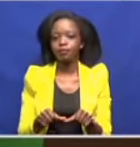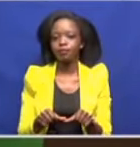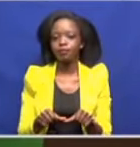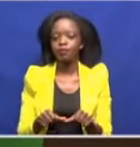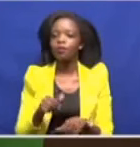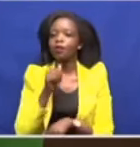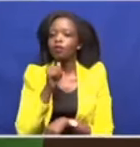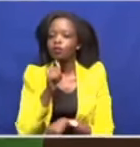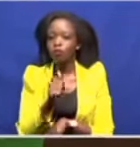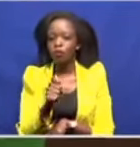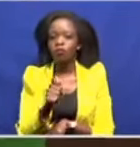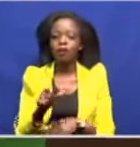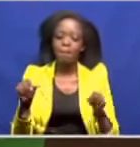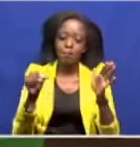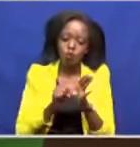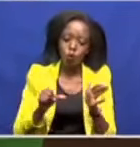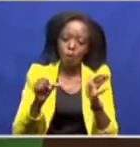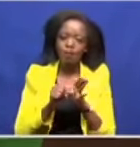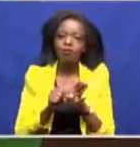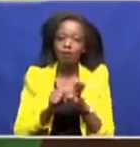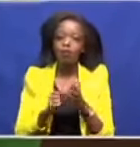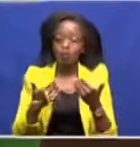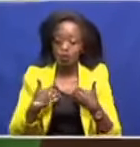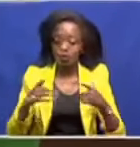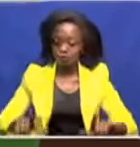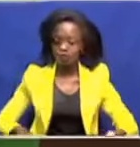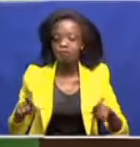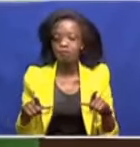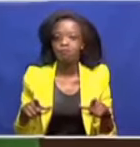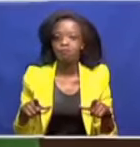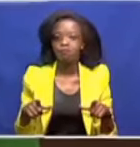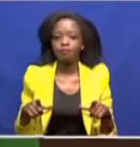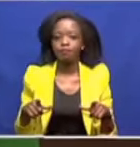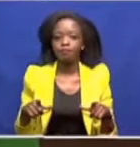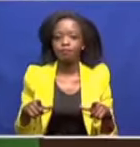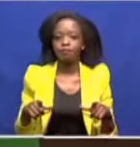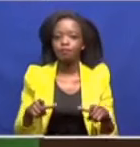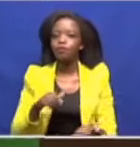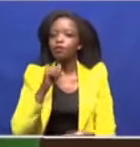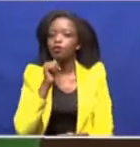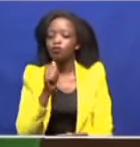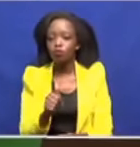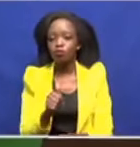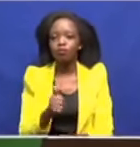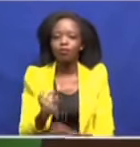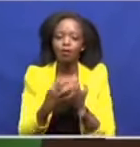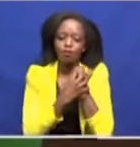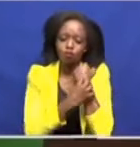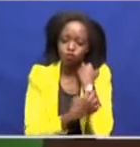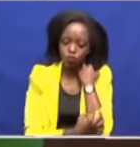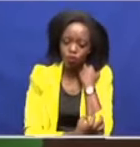Sio ya kwamba ni shida na matatizo tunayopitia, si ya kwamba ni